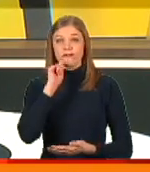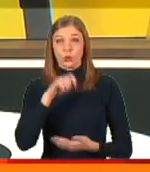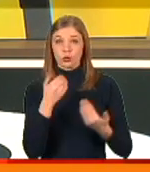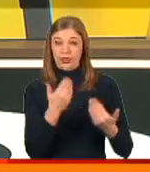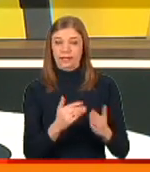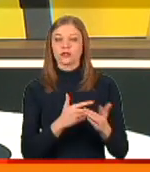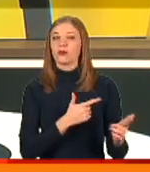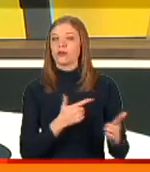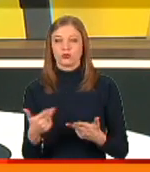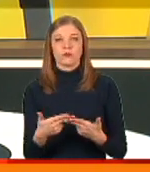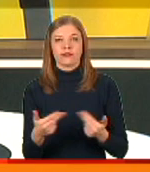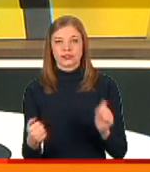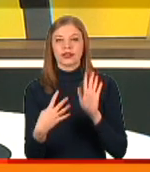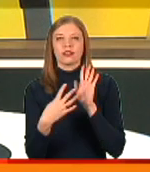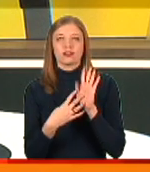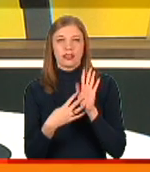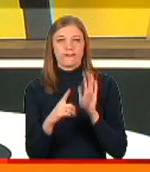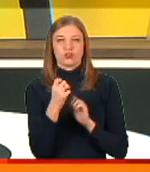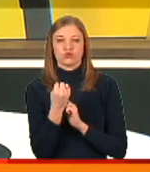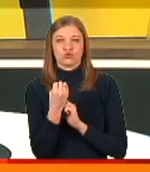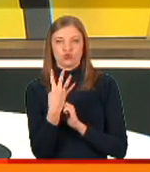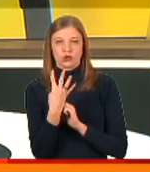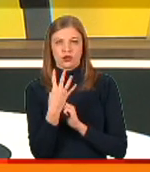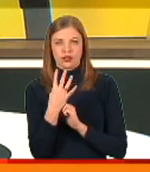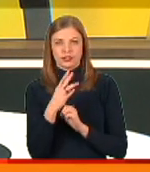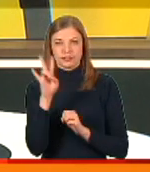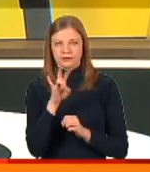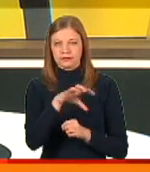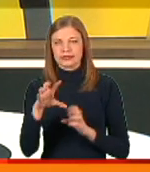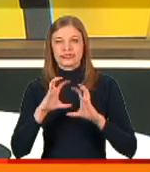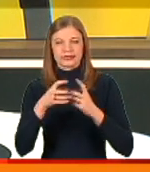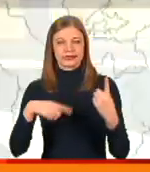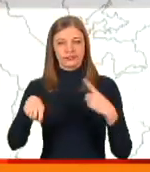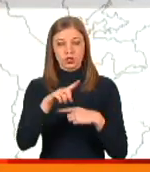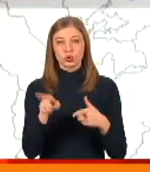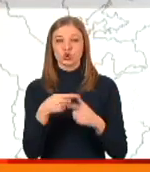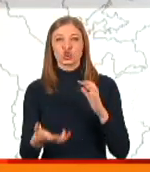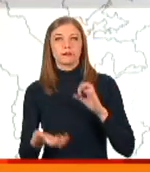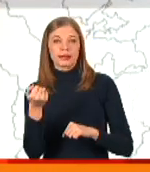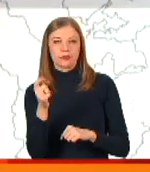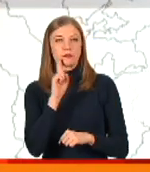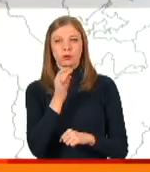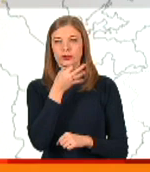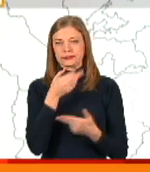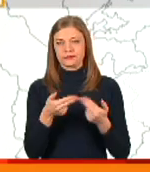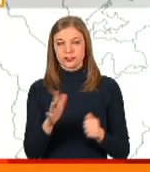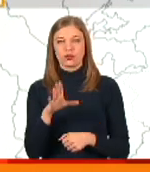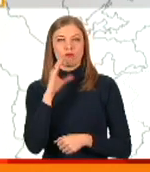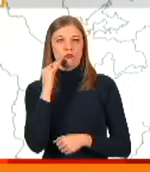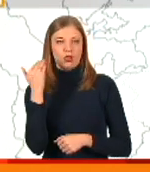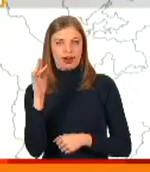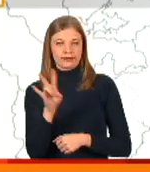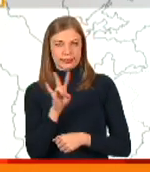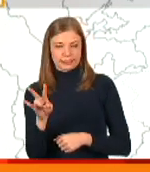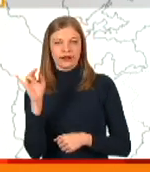України готові визнати 9 з-поміж 14 православних церков світу. Чи підтримувати, поки не визначилися Болгарська